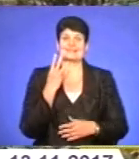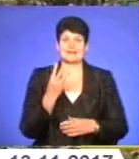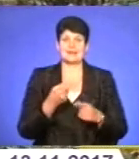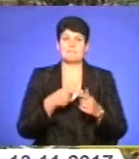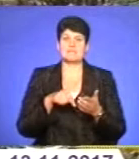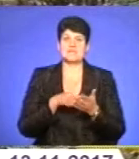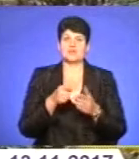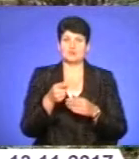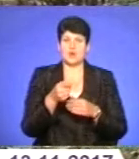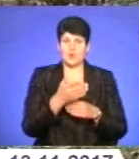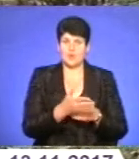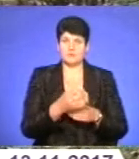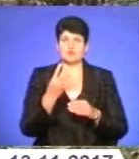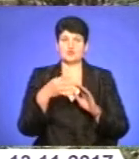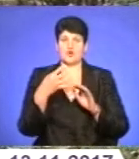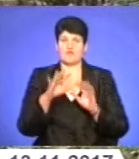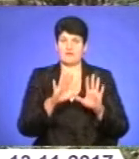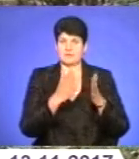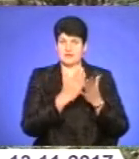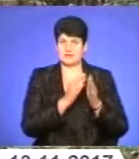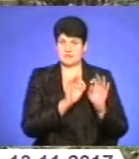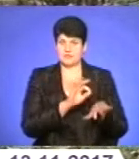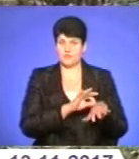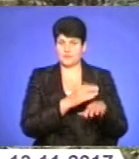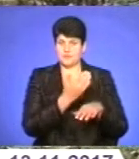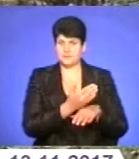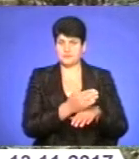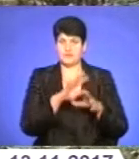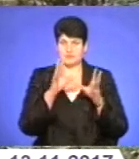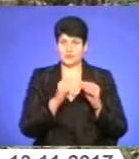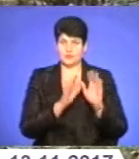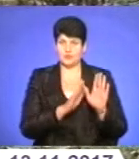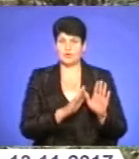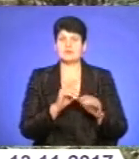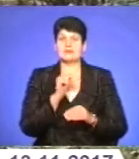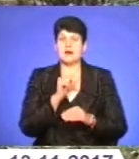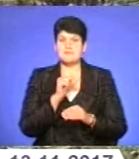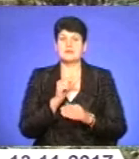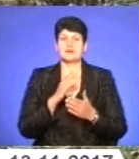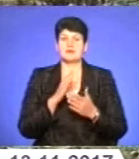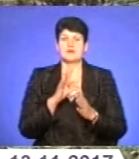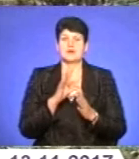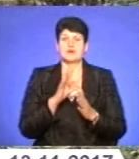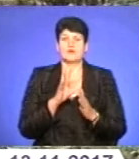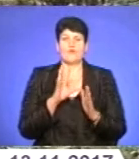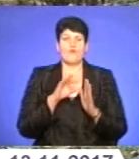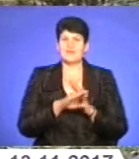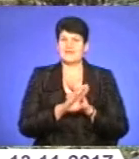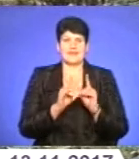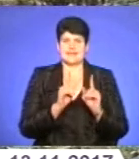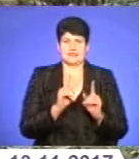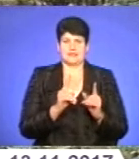місто Тернопіль, де є 40 випадків захворювання в цілому, хоча там входять не тільки жителі